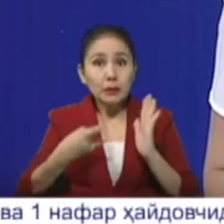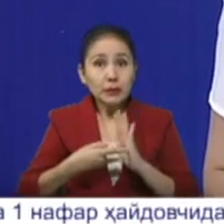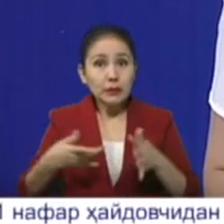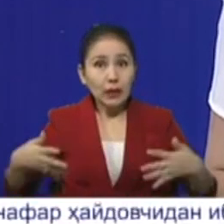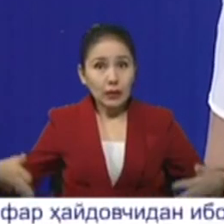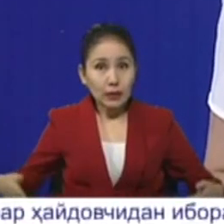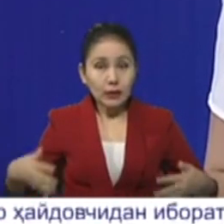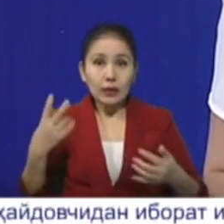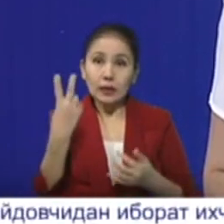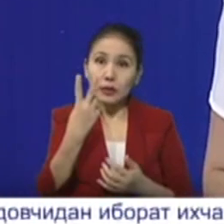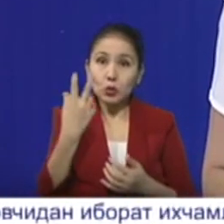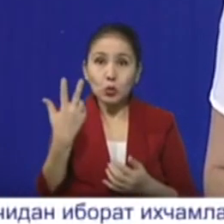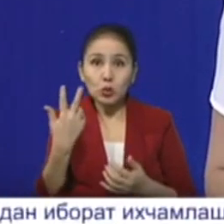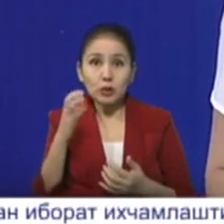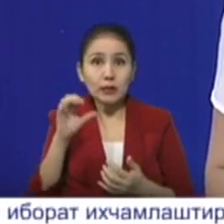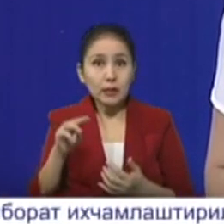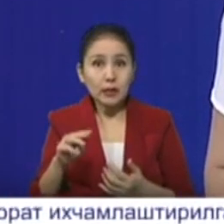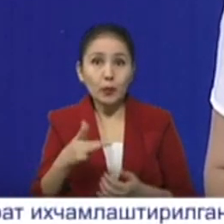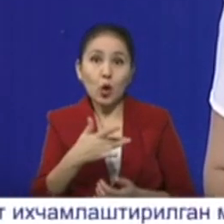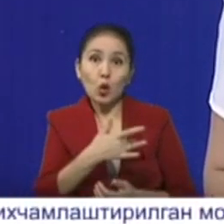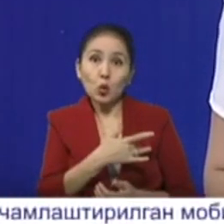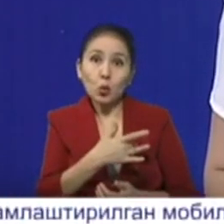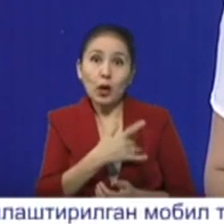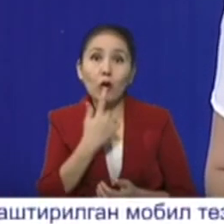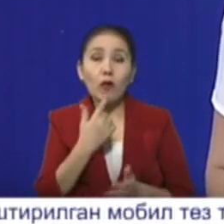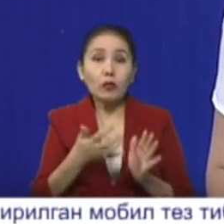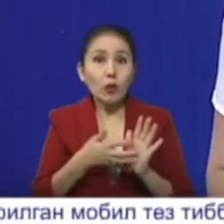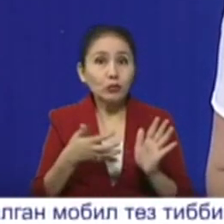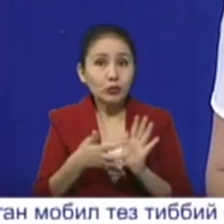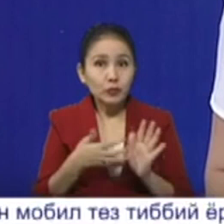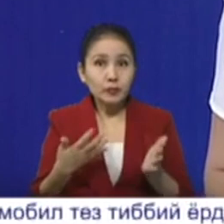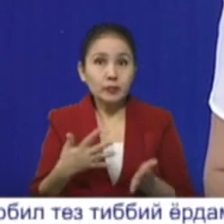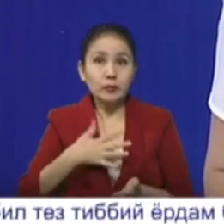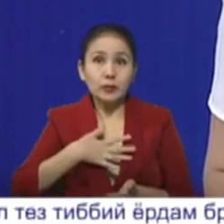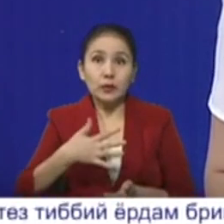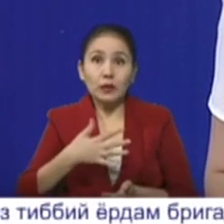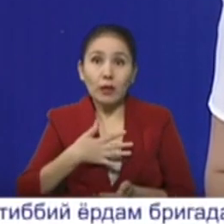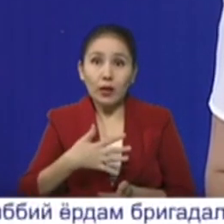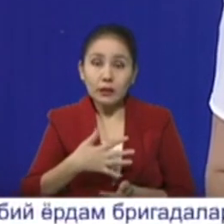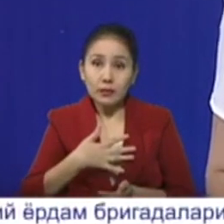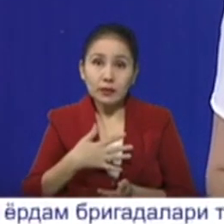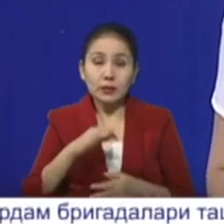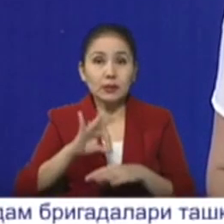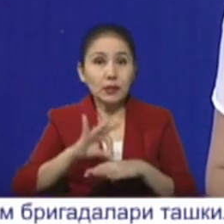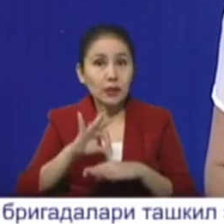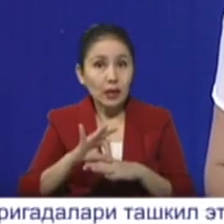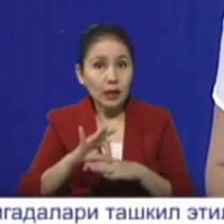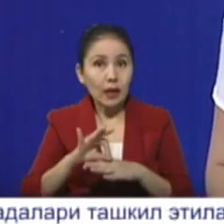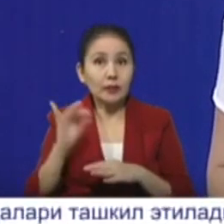Semizlikning 2-3 darajasi, yurak qon tomir yetishmovchiligi kasalliklari, nafas tizimini